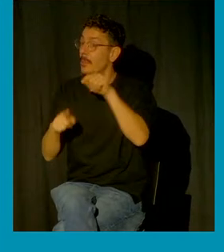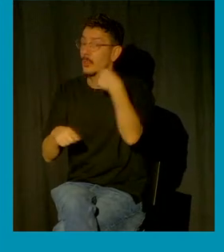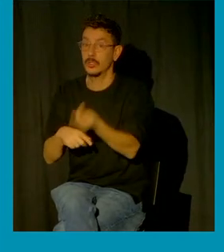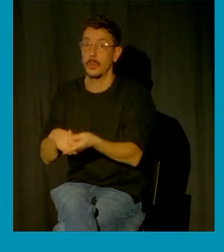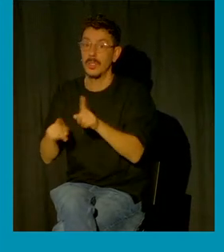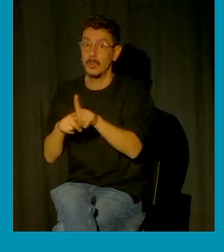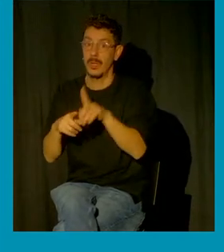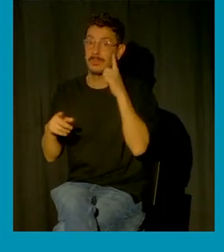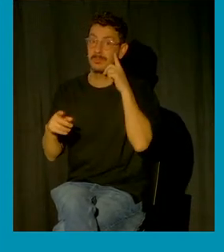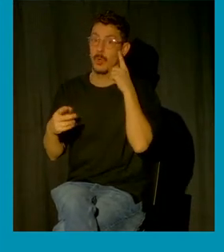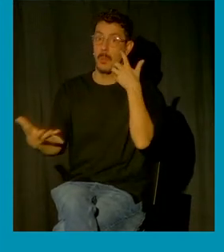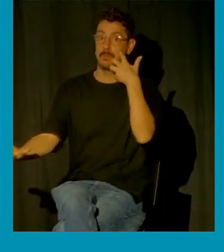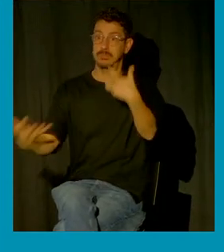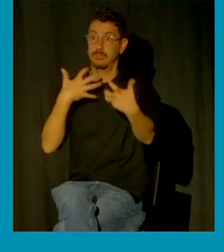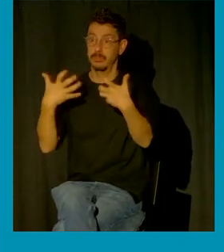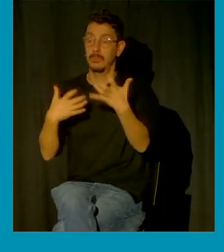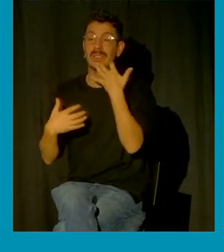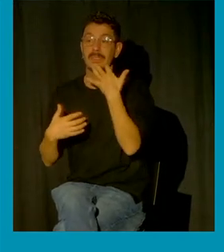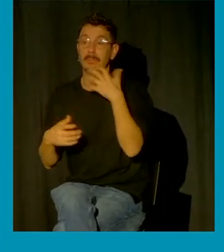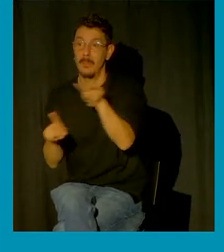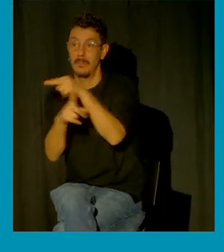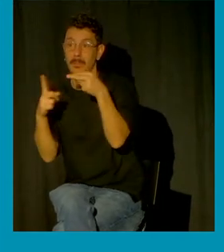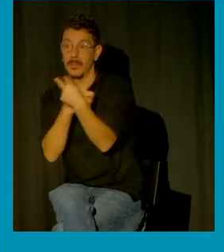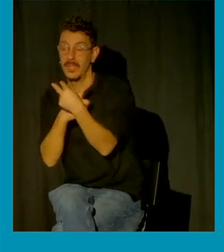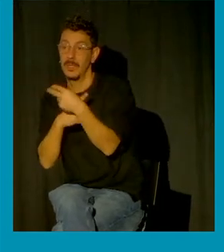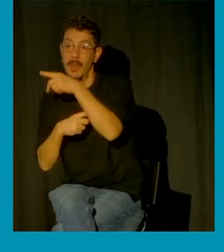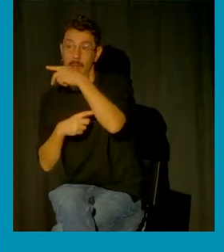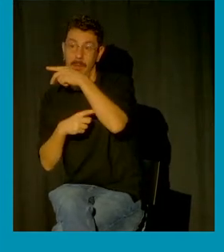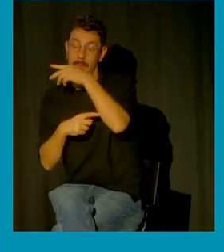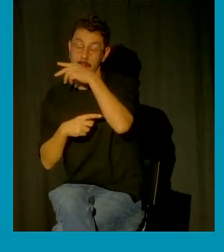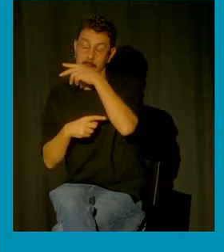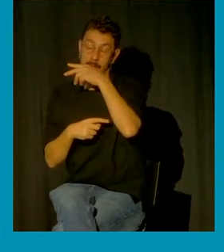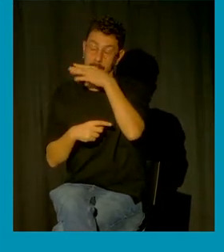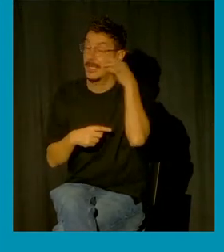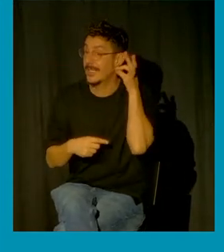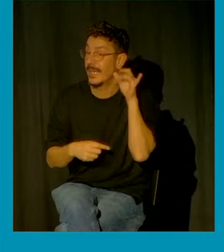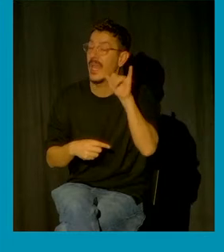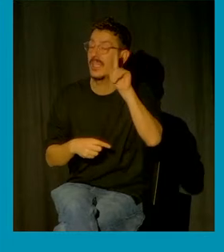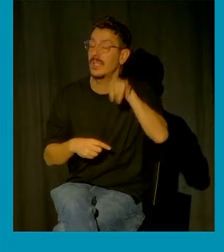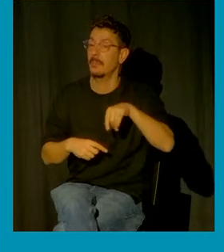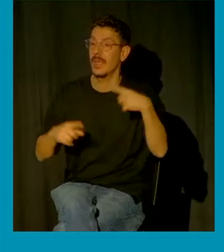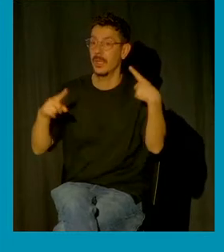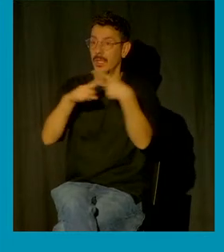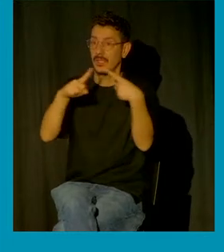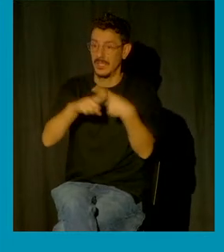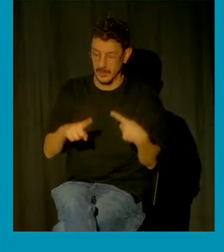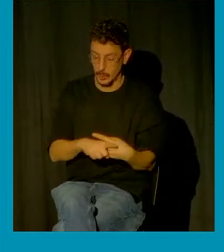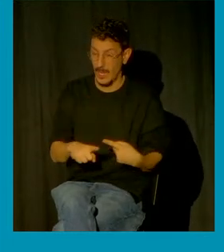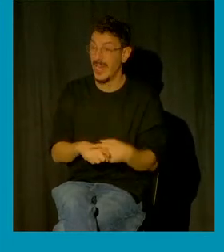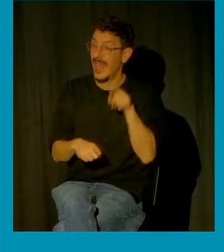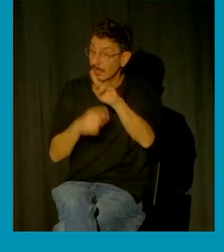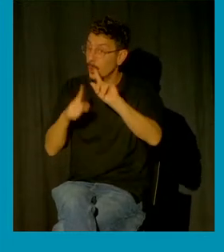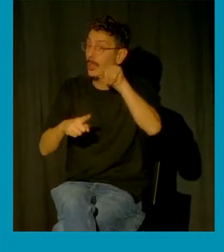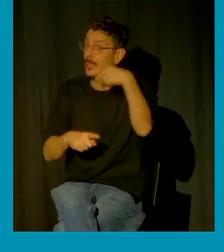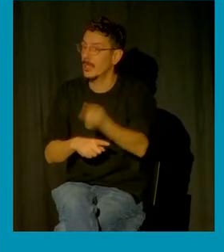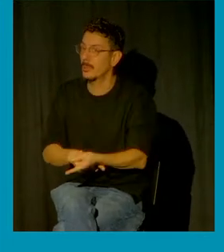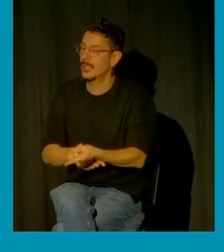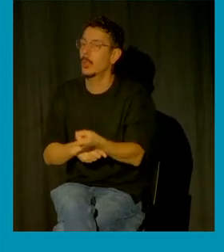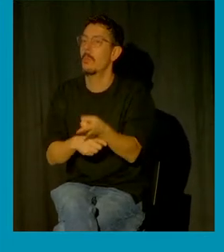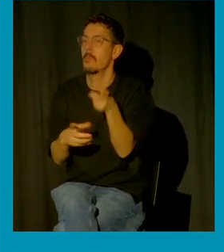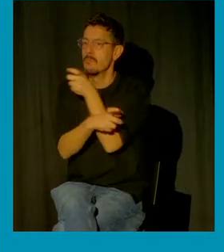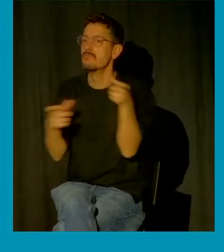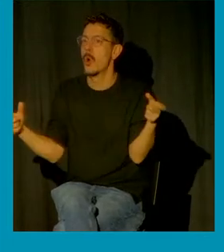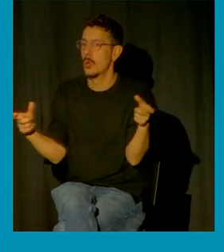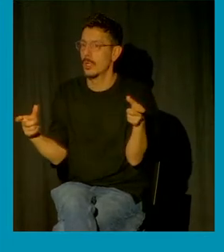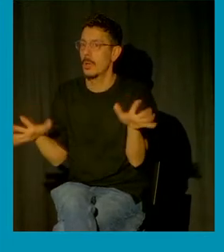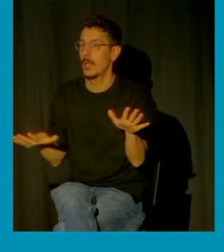perspectiva de gènere i la perspectiva interseccional tenen un impacte majúscul és evident em sap greu posar un exemple